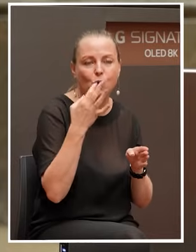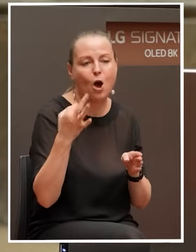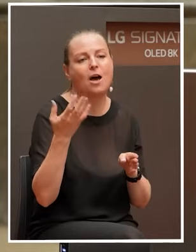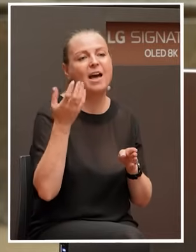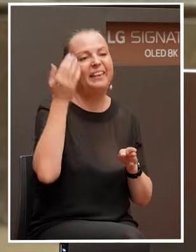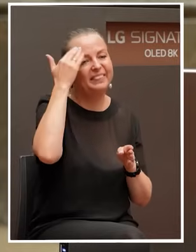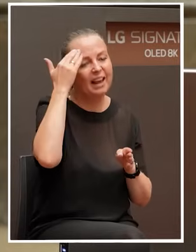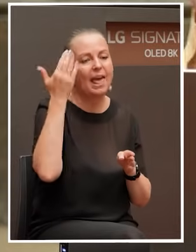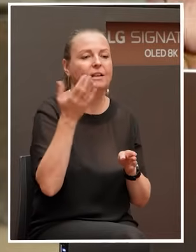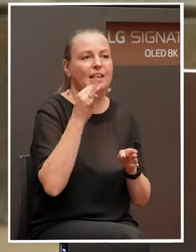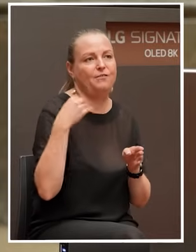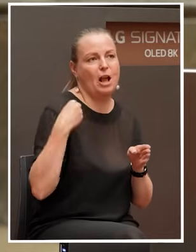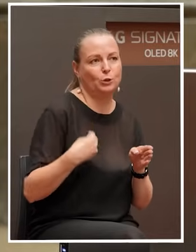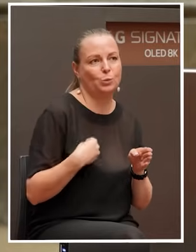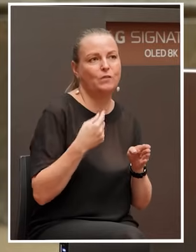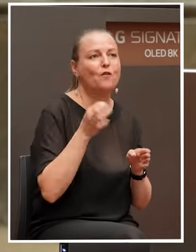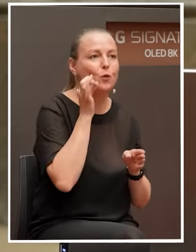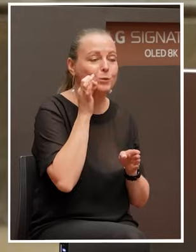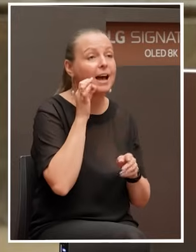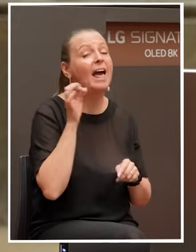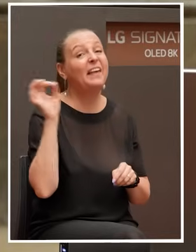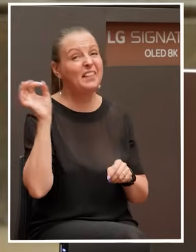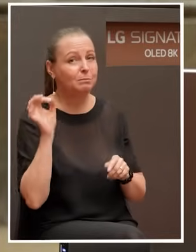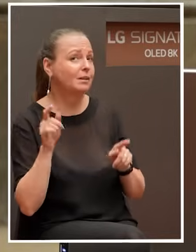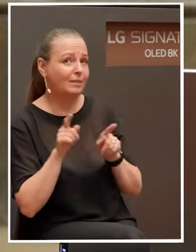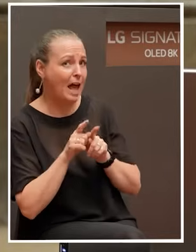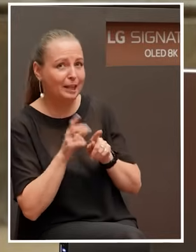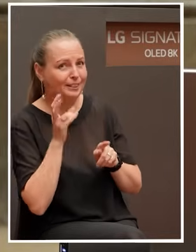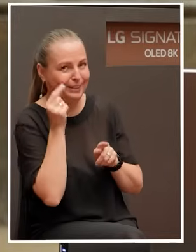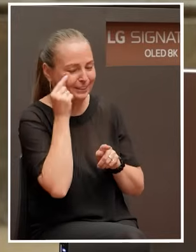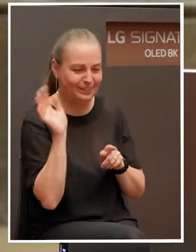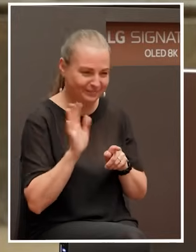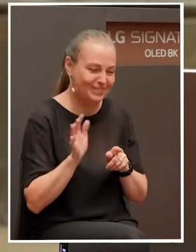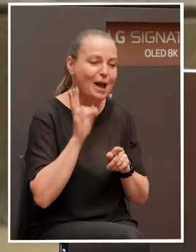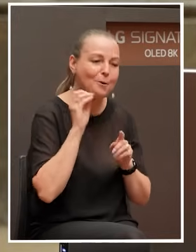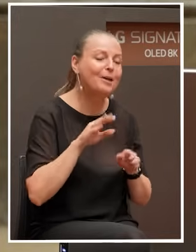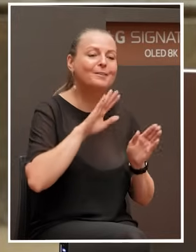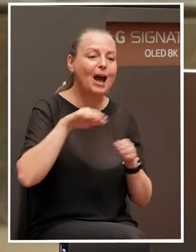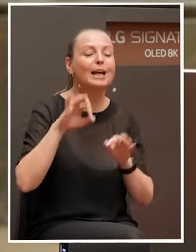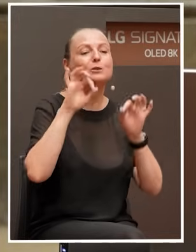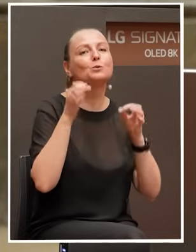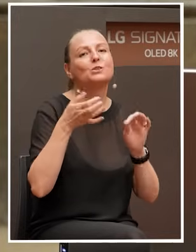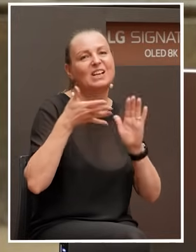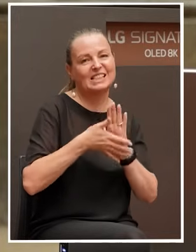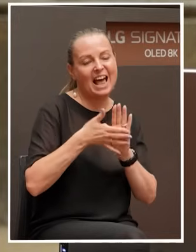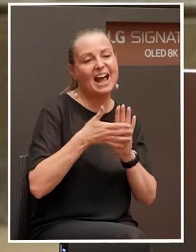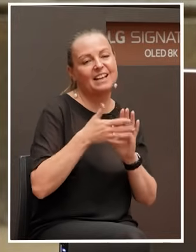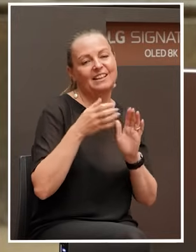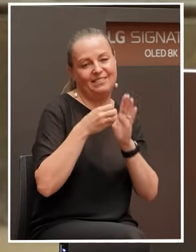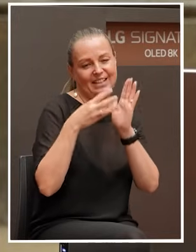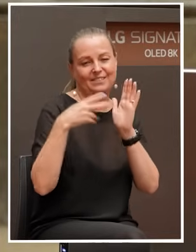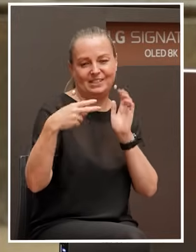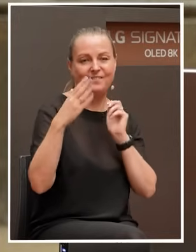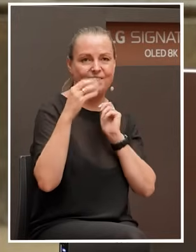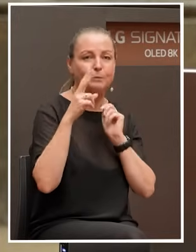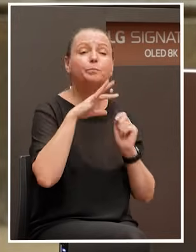вкуса. Немцы так не думают. Черт подробности. Искусствознание в 19-20 веке очень